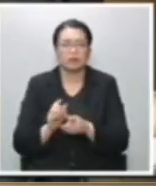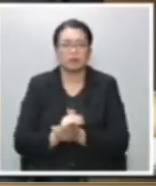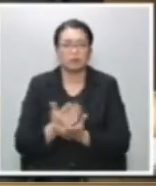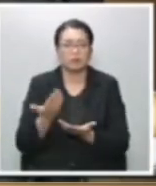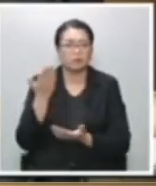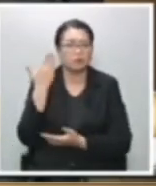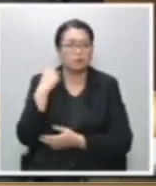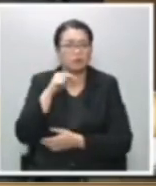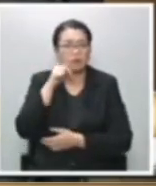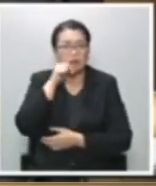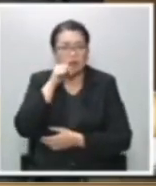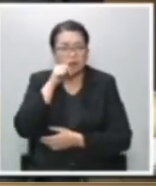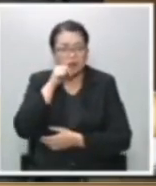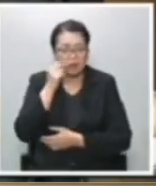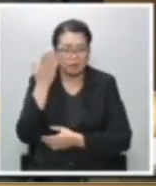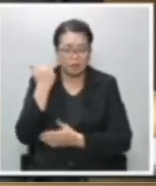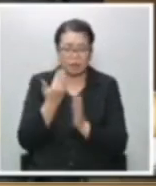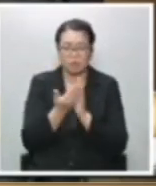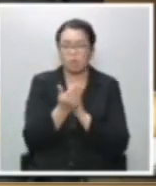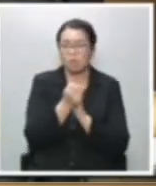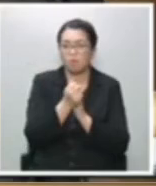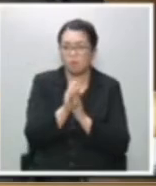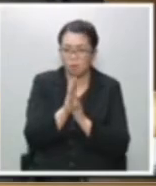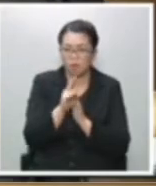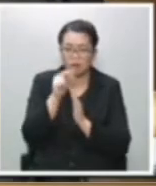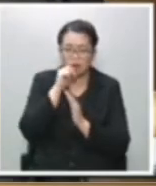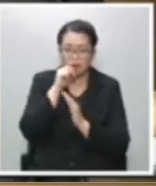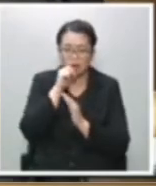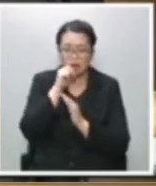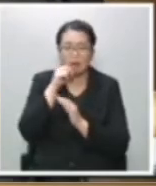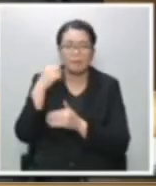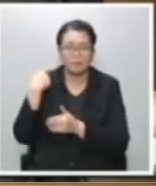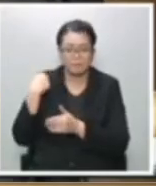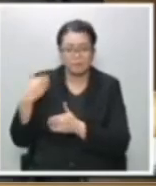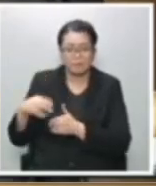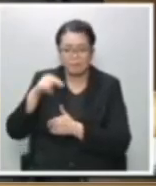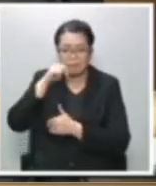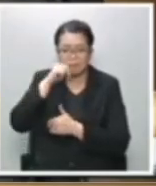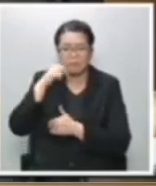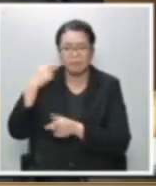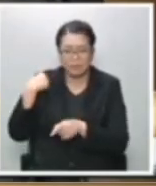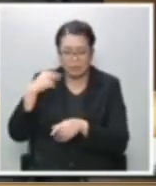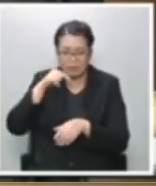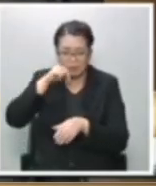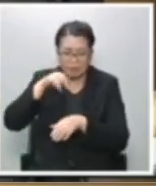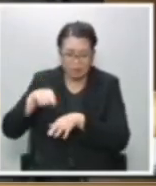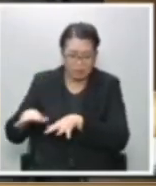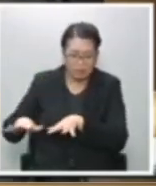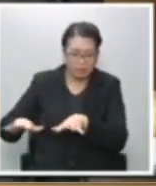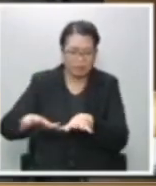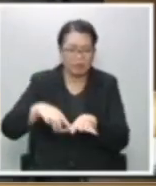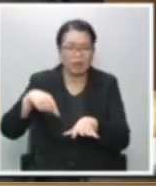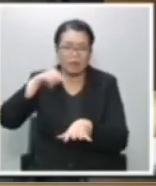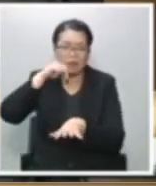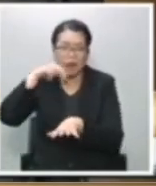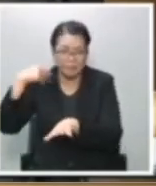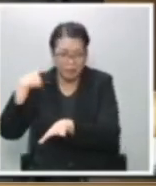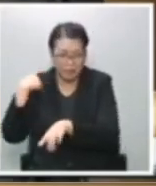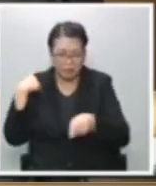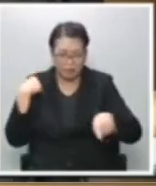ที่อุบลราชธานีตอนนั้นบางส่วนจมน้ำในขณะที่บางส่วนขณะ